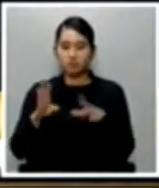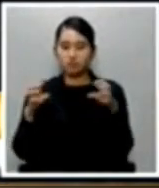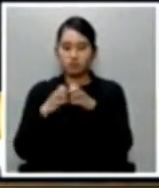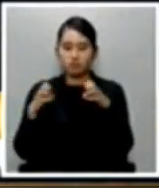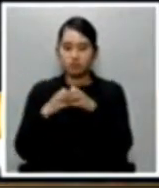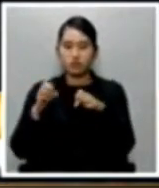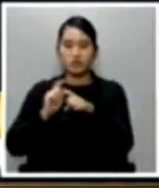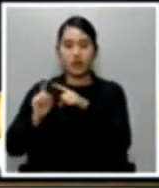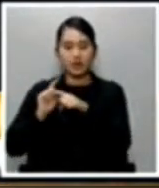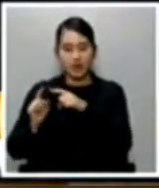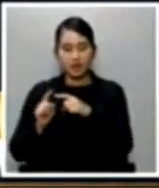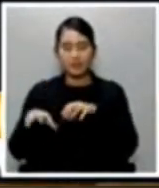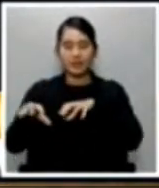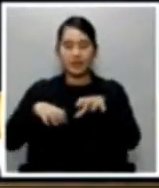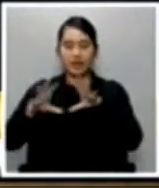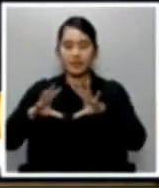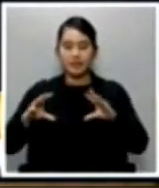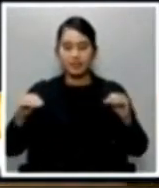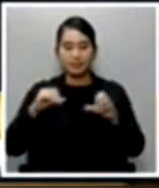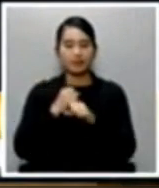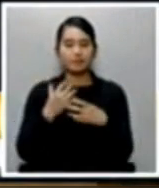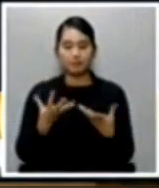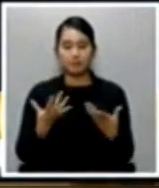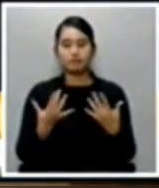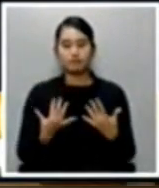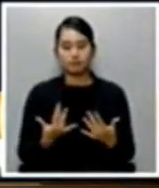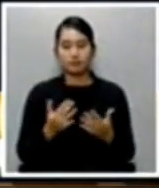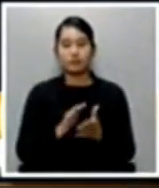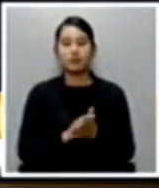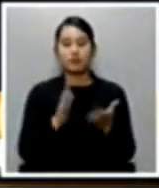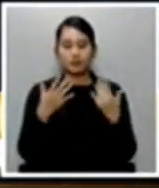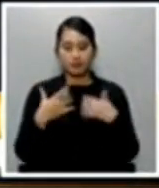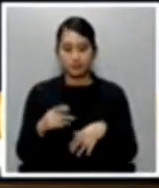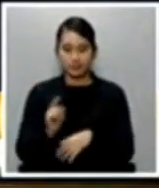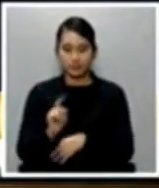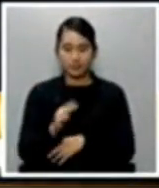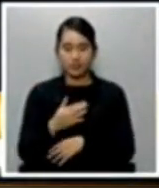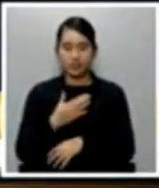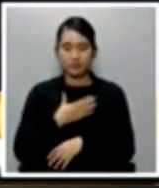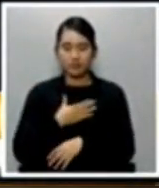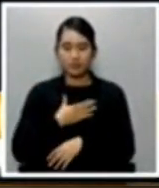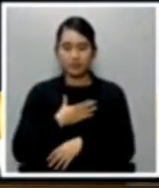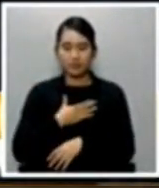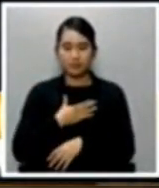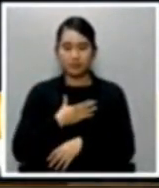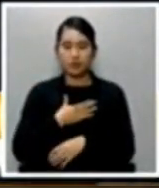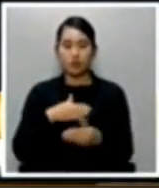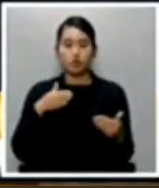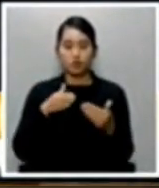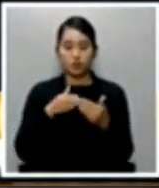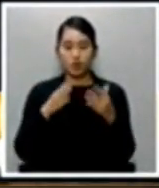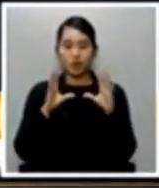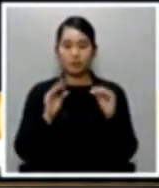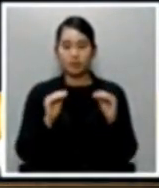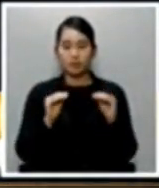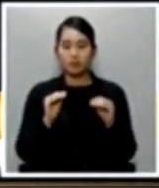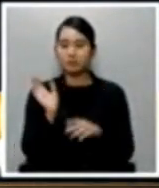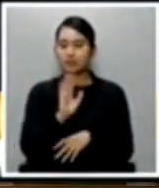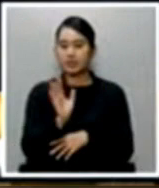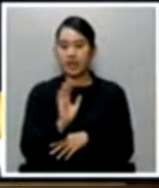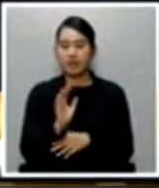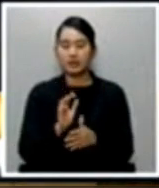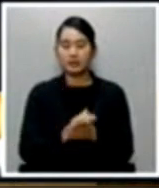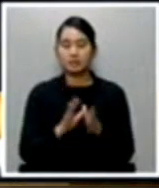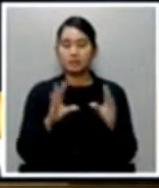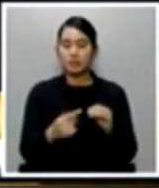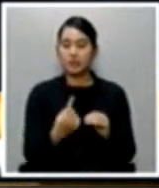หยิมที่ไม่ได้ตอบโจทย์นั้นคลายตัวลงอย่างไรพร้อมกันนั้นนะครับผมไม่ได้มีแค่การประชุมกับอธิการบดีแต่ได้มีโอกาสคุย